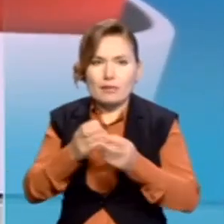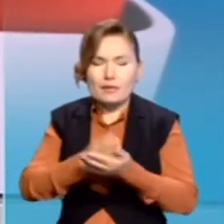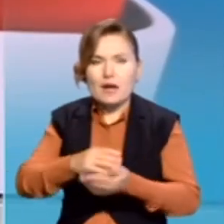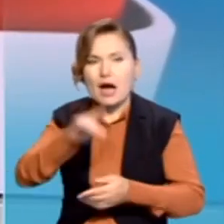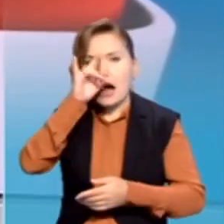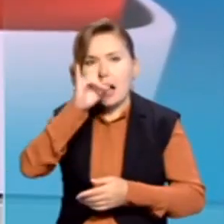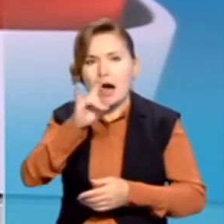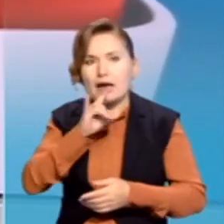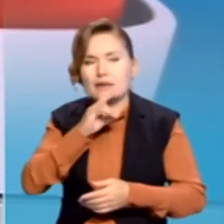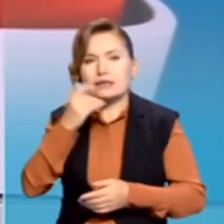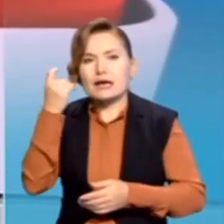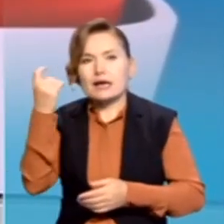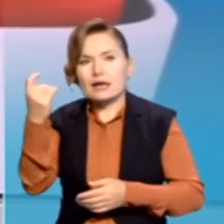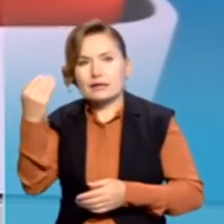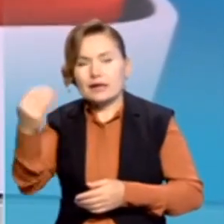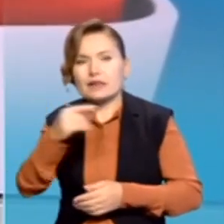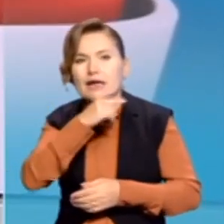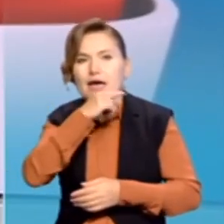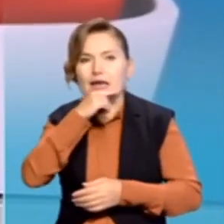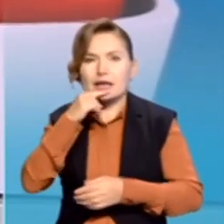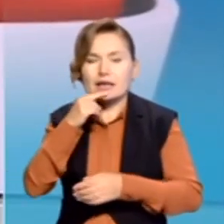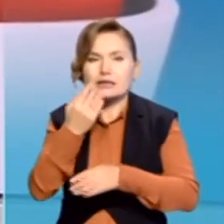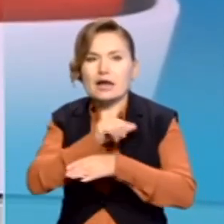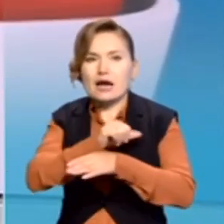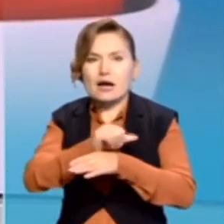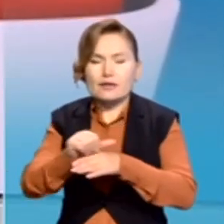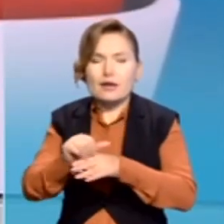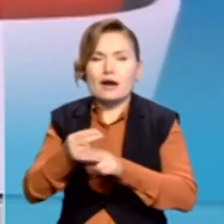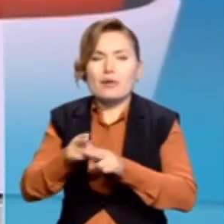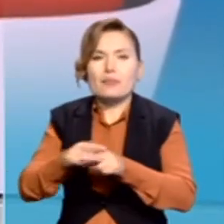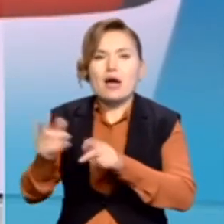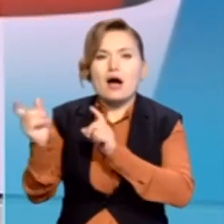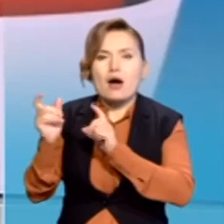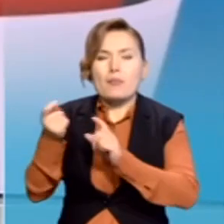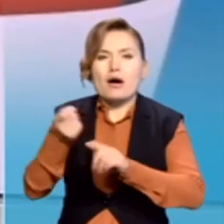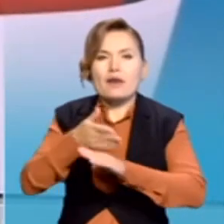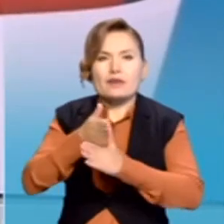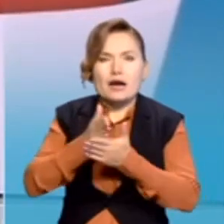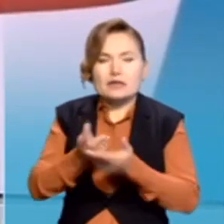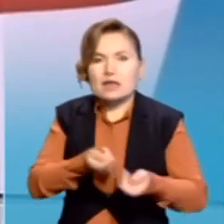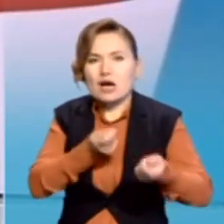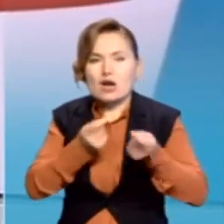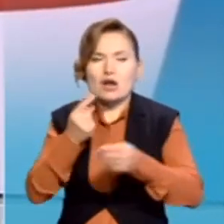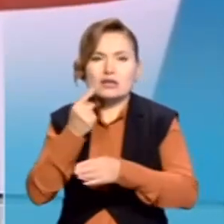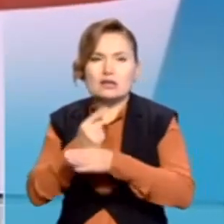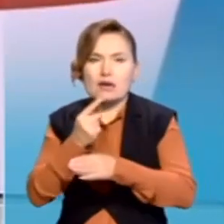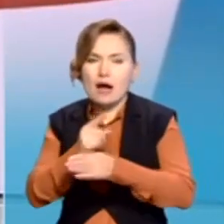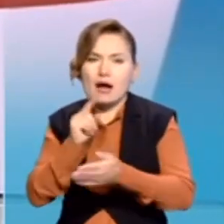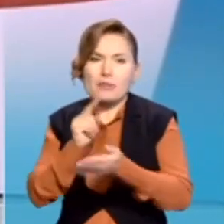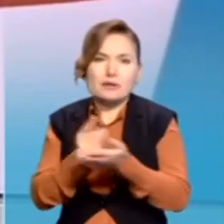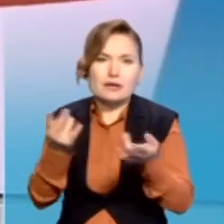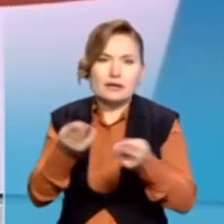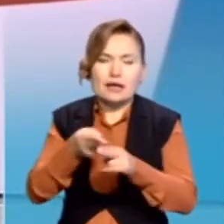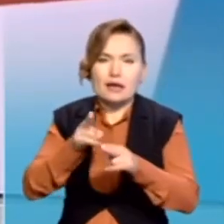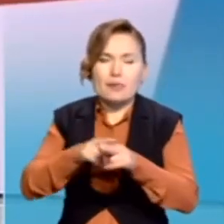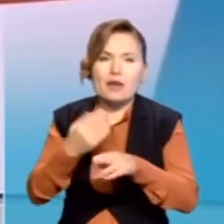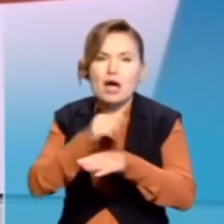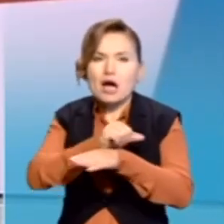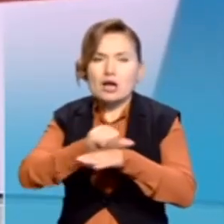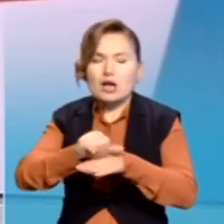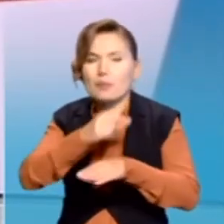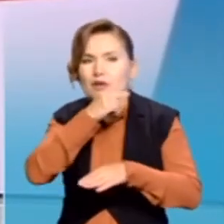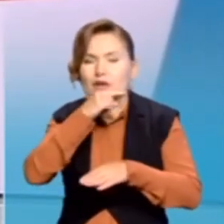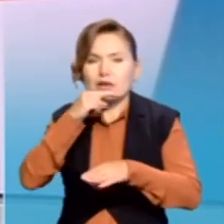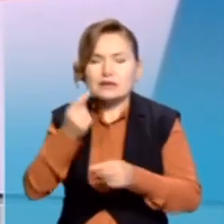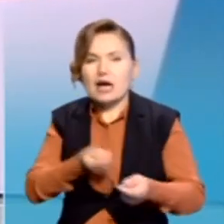Қазақстандық диқандар Ресейден автомобиль жолдары арқылы келетін астық тасымалына тыйым салу керек дейді. Өйткені күре жолмен келетін бидай импортының есебі